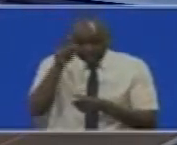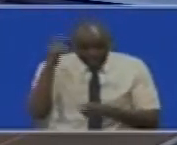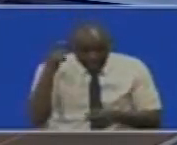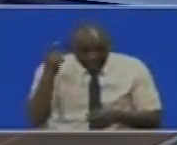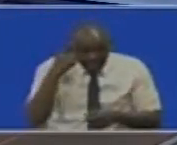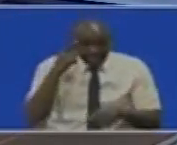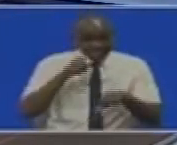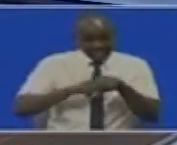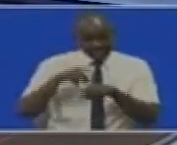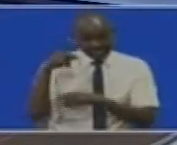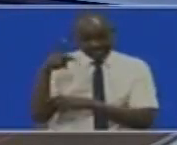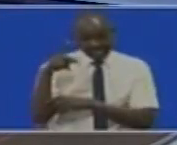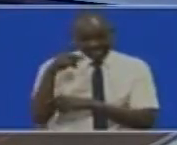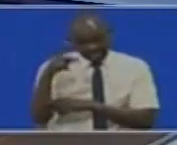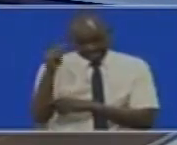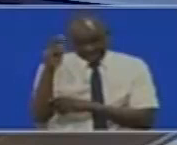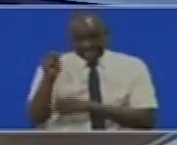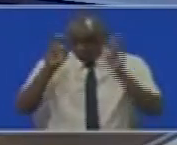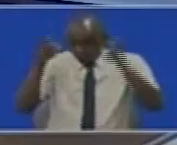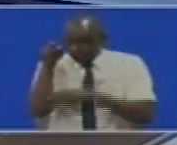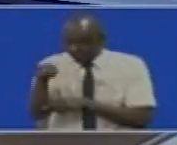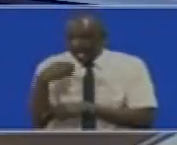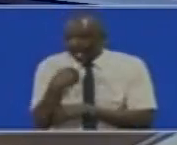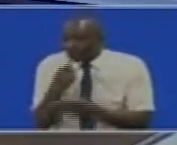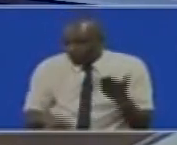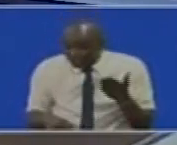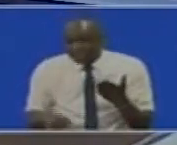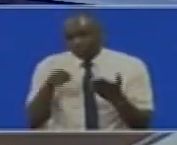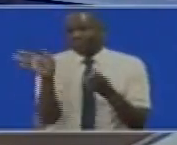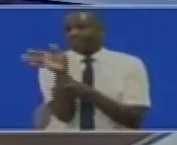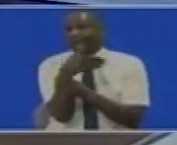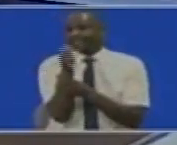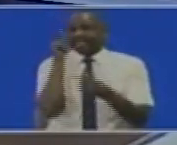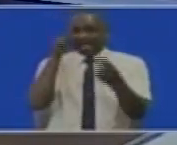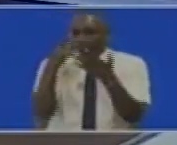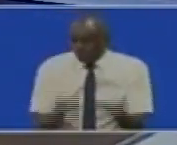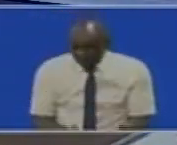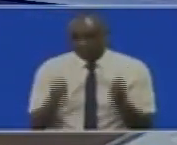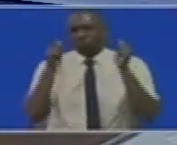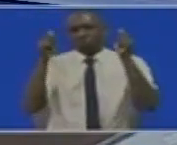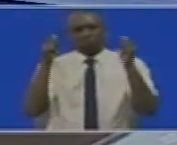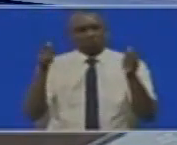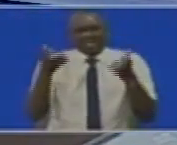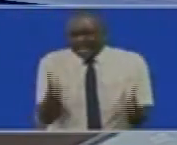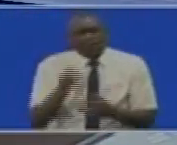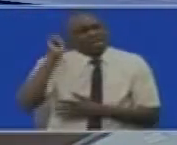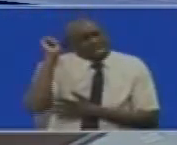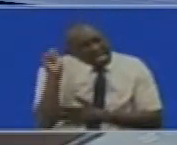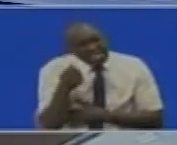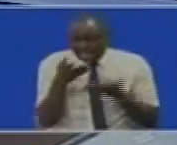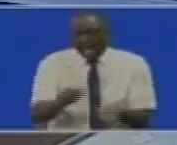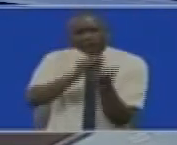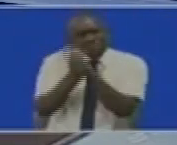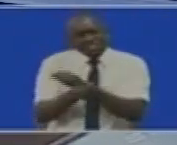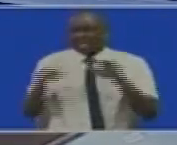katika safu yetu ya mahojiano leo, ikiwa ni siku ya Alhamisi, tunaangazia swala la migomo. Je, taifa la Kenya linageukia